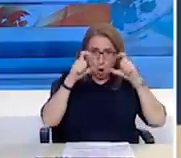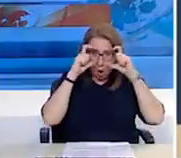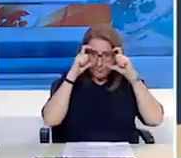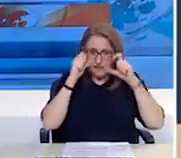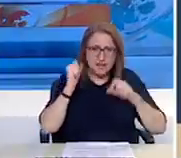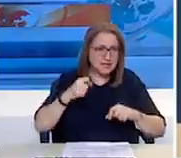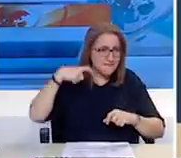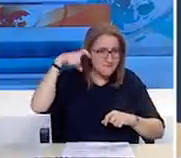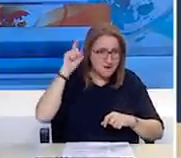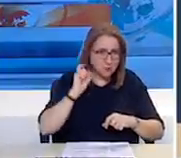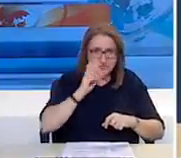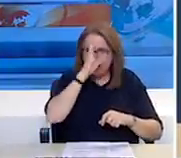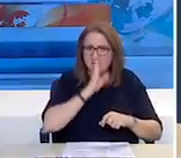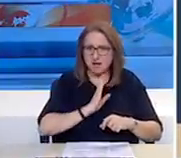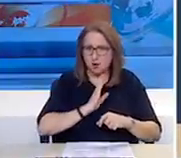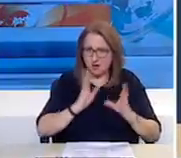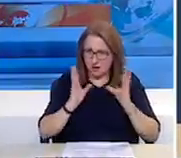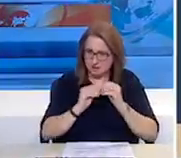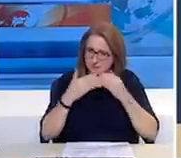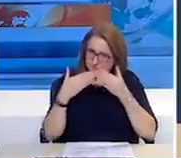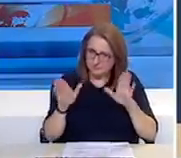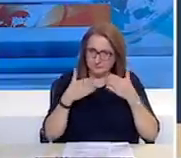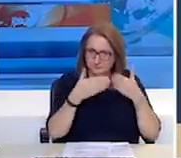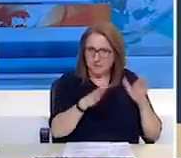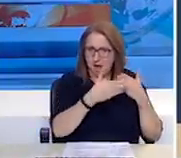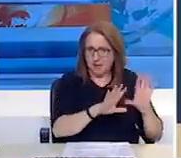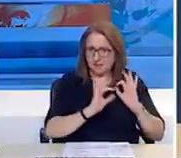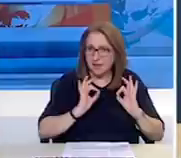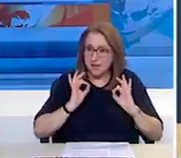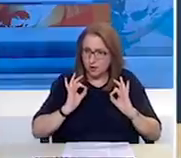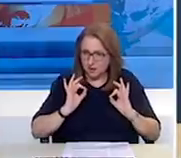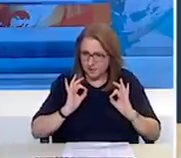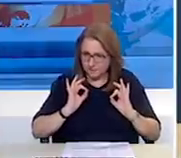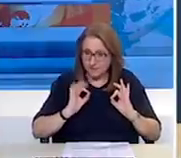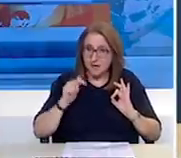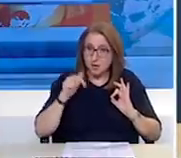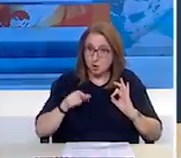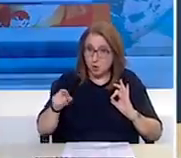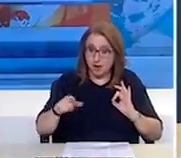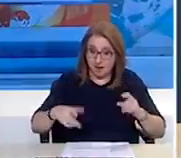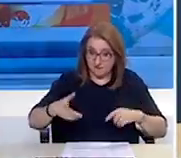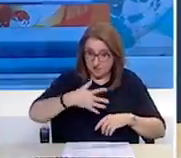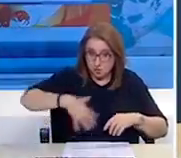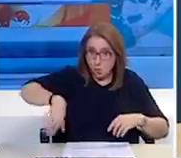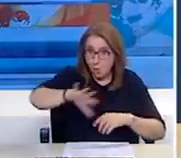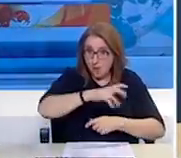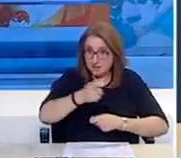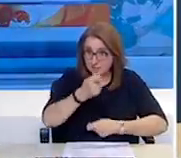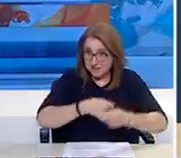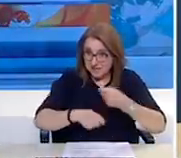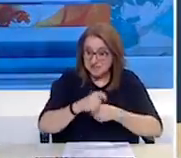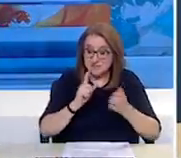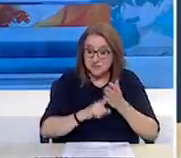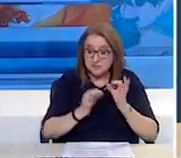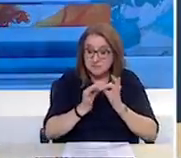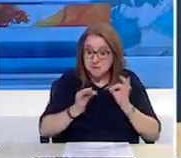ακουστικών βαρικοείας. Θέλω να επισημάνω ότι οι επιχειρήσεις θα πρέπει να τηρήσουν αυστηρά τα μέτρα και τους κανόνες λειτουργίας,